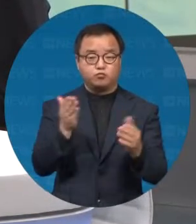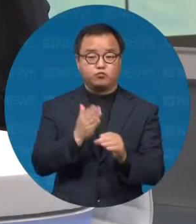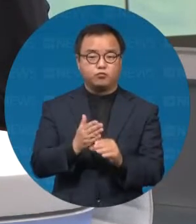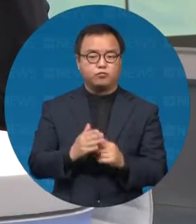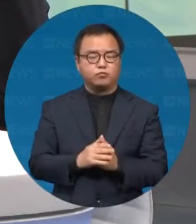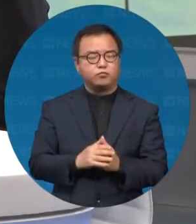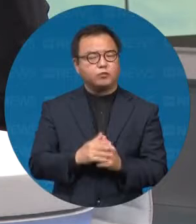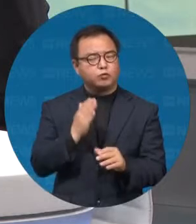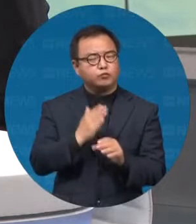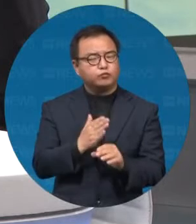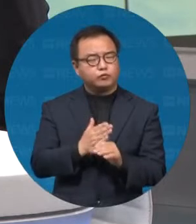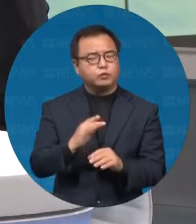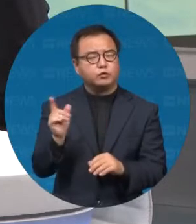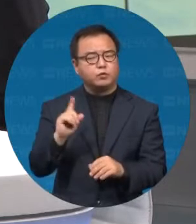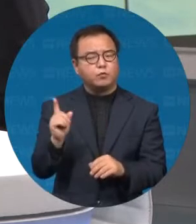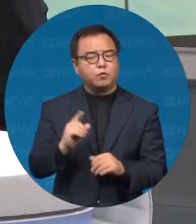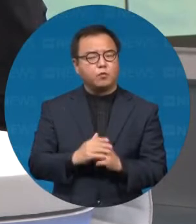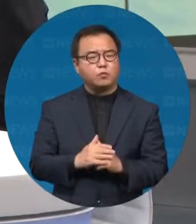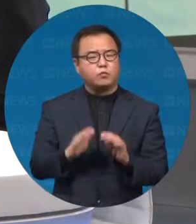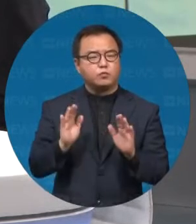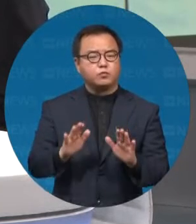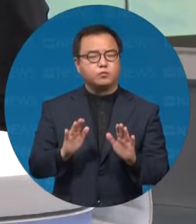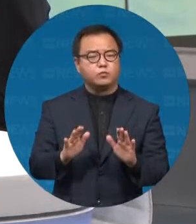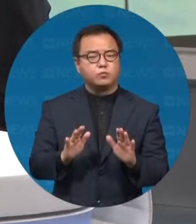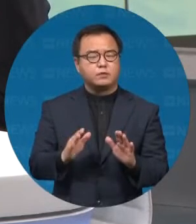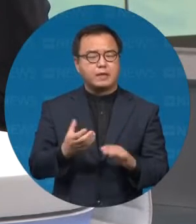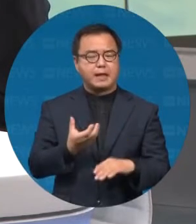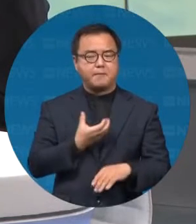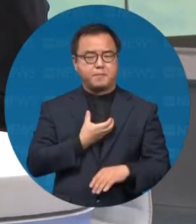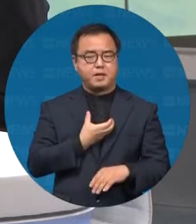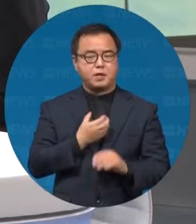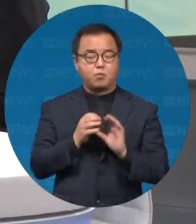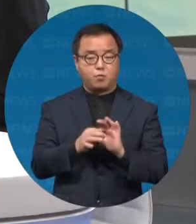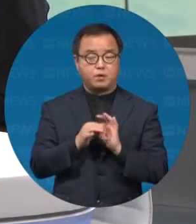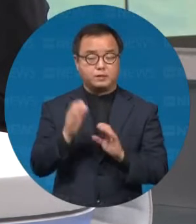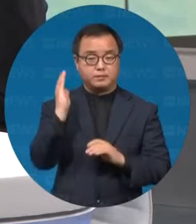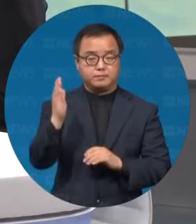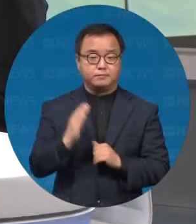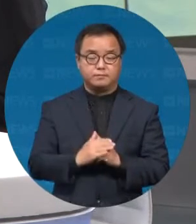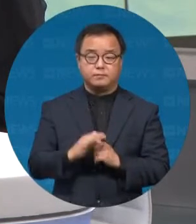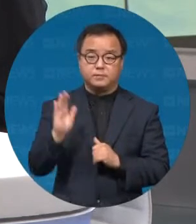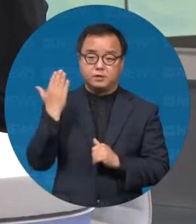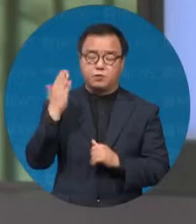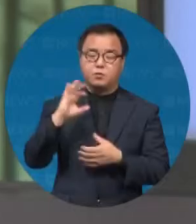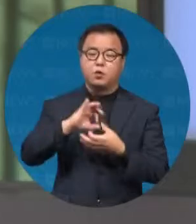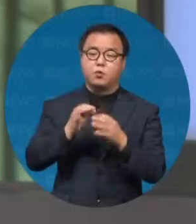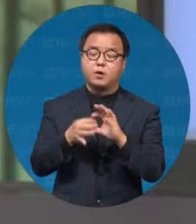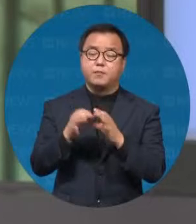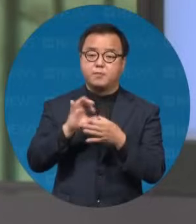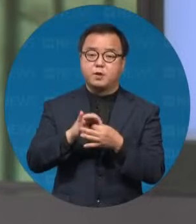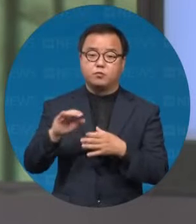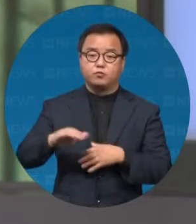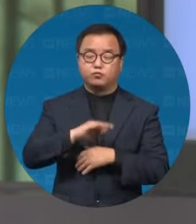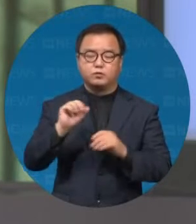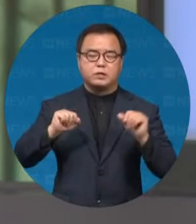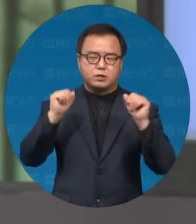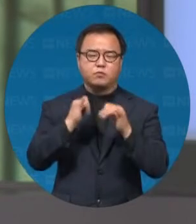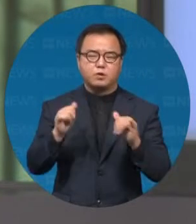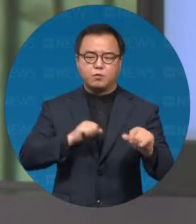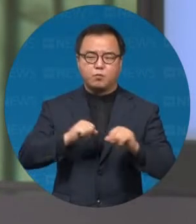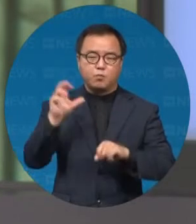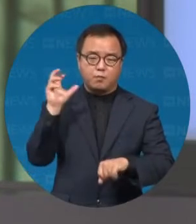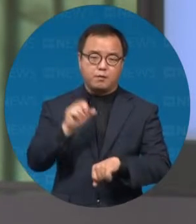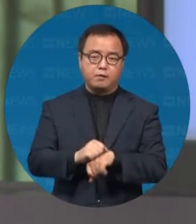그중에서도 오늘은 이제 매일 달 이야기네요 4 최근 14건의 도쿄올림픽 우리 선수단이 활약해 준 덕에